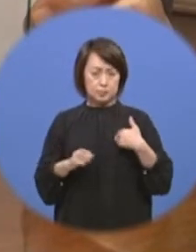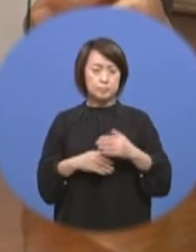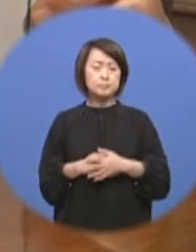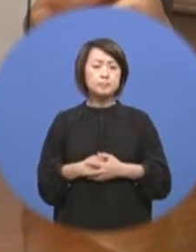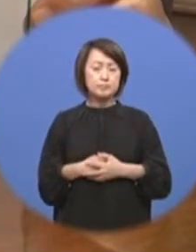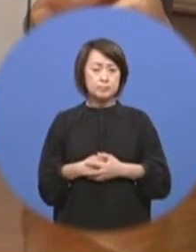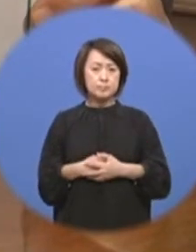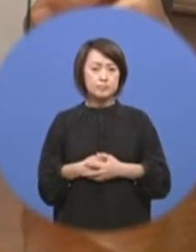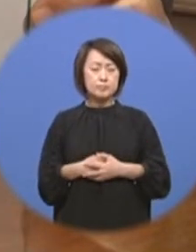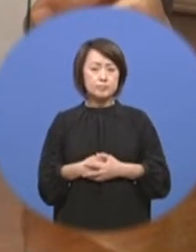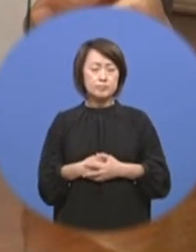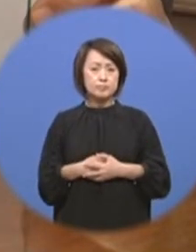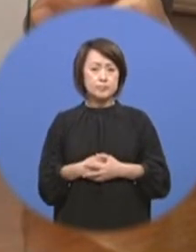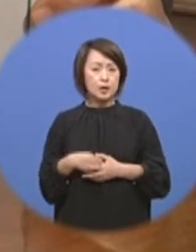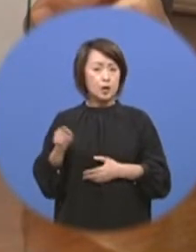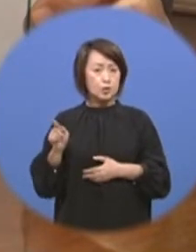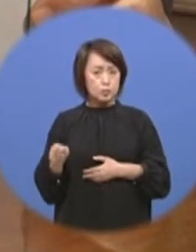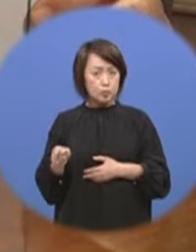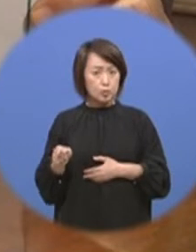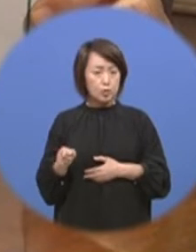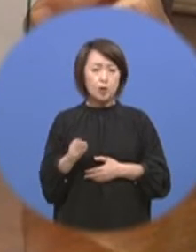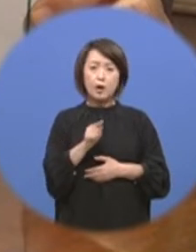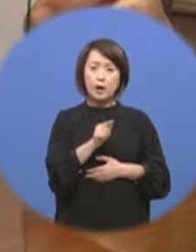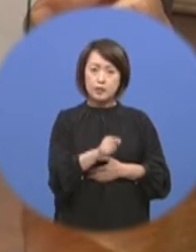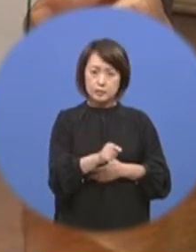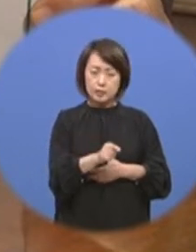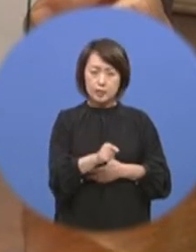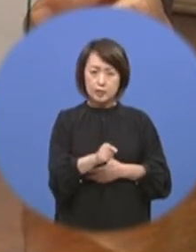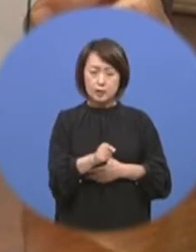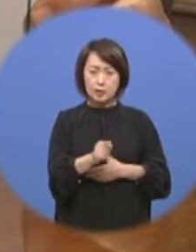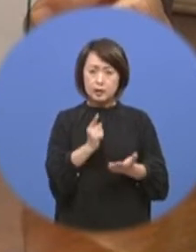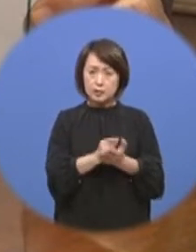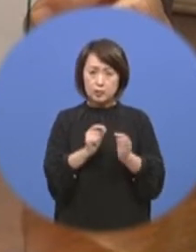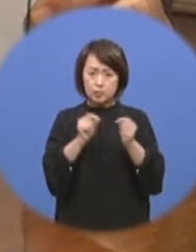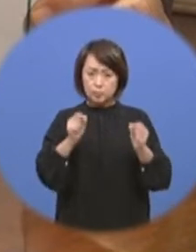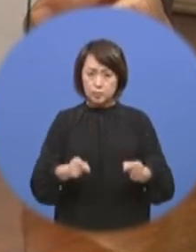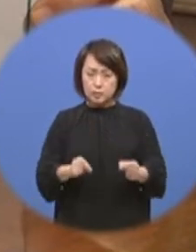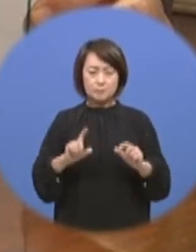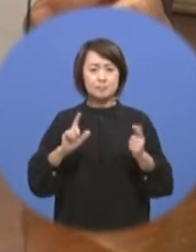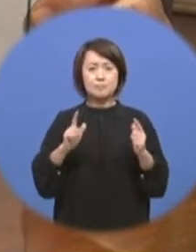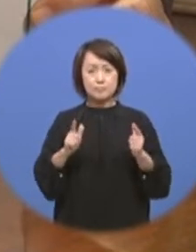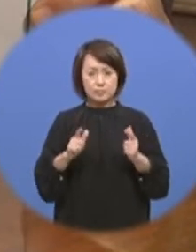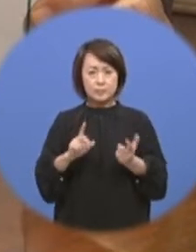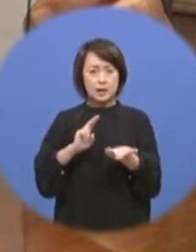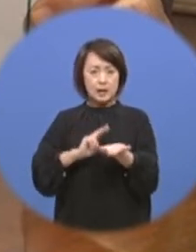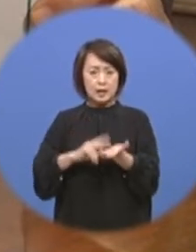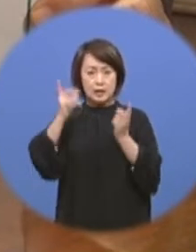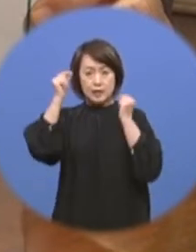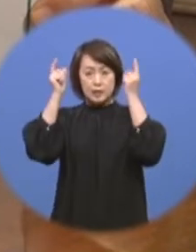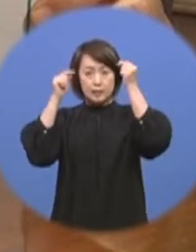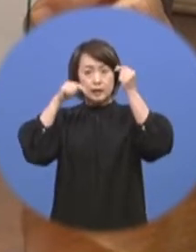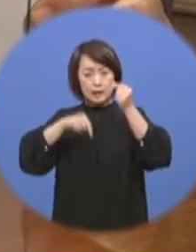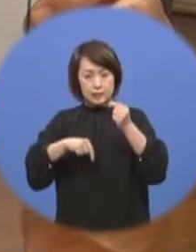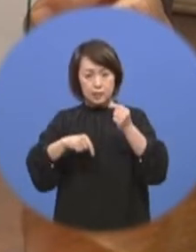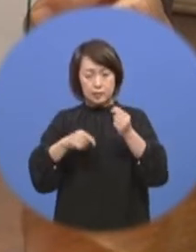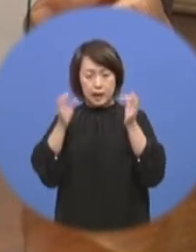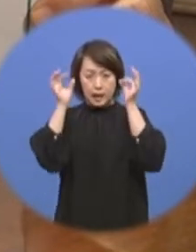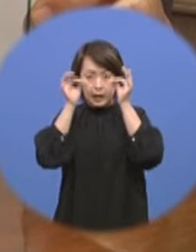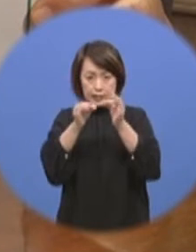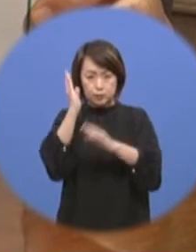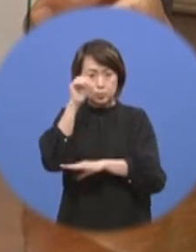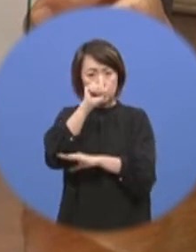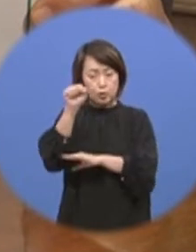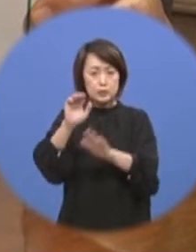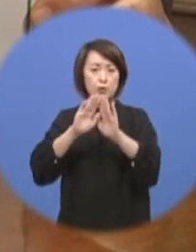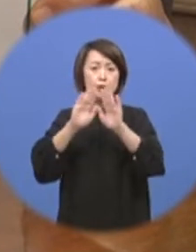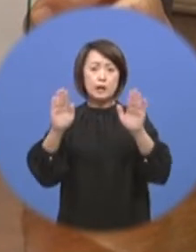続いてですね寝具だけ貼りありただけの問題ではないので県立医科大学2級講座を開設してそこ